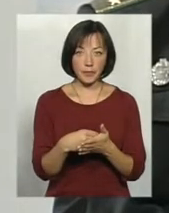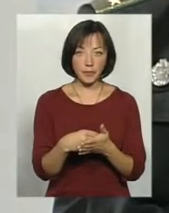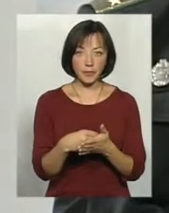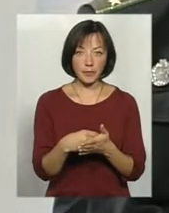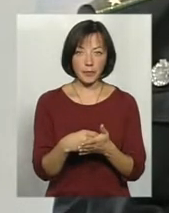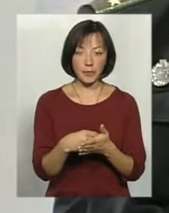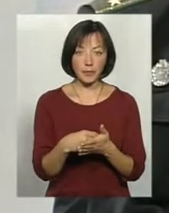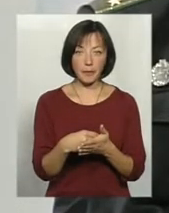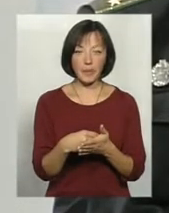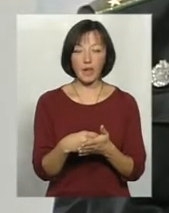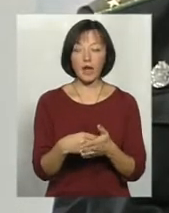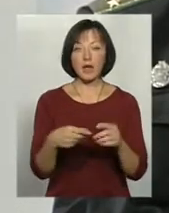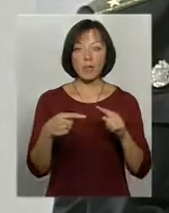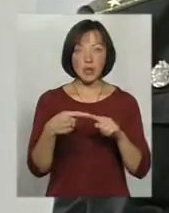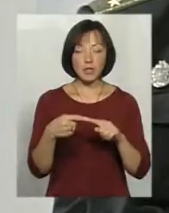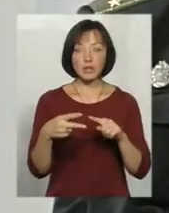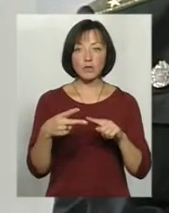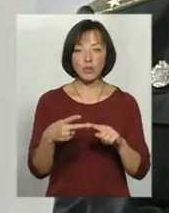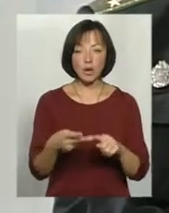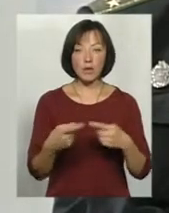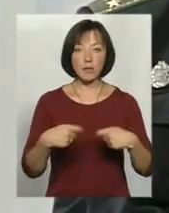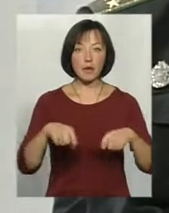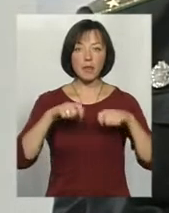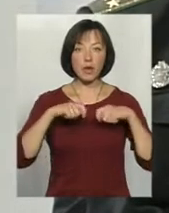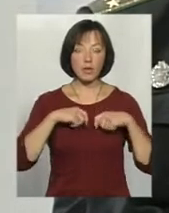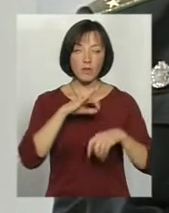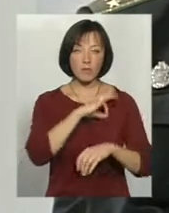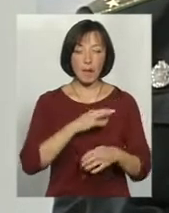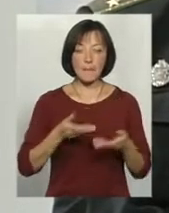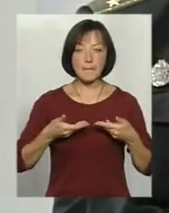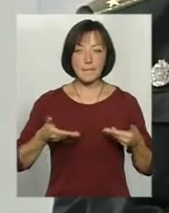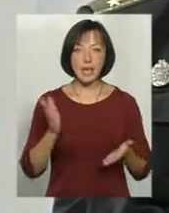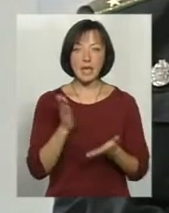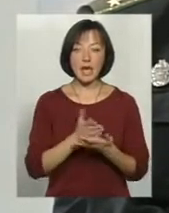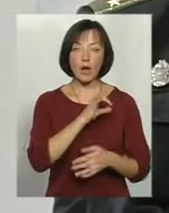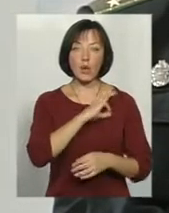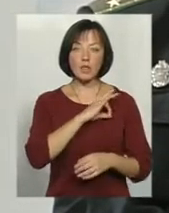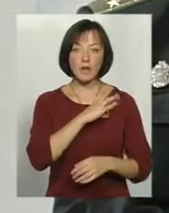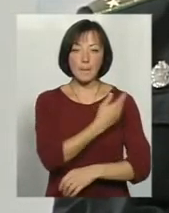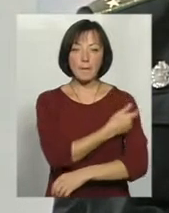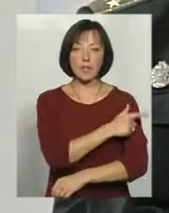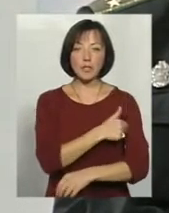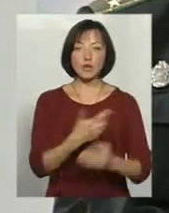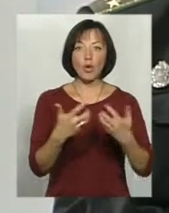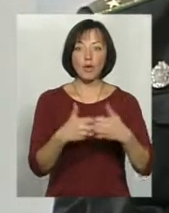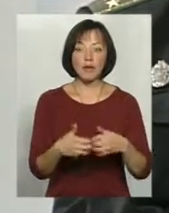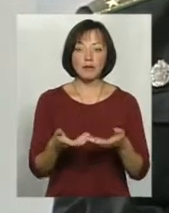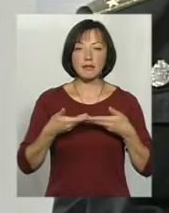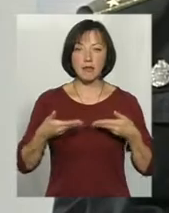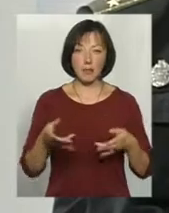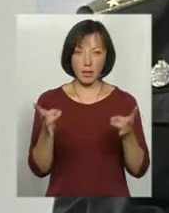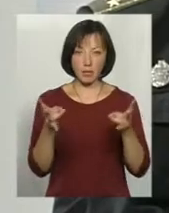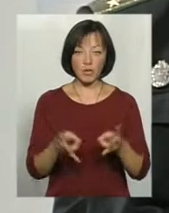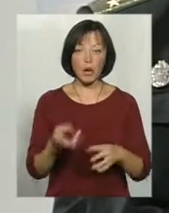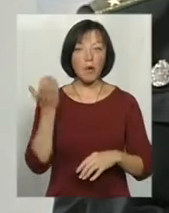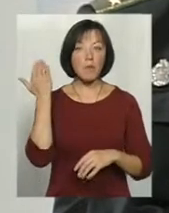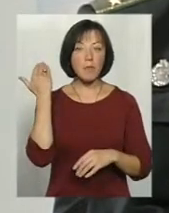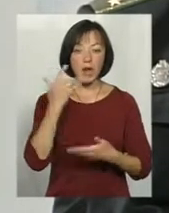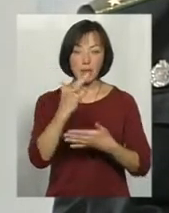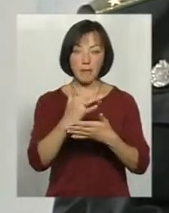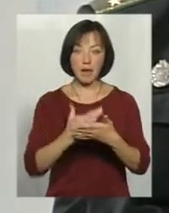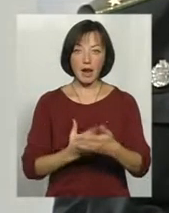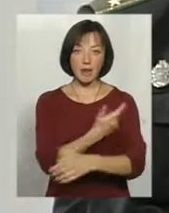знаходяться в місті, раз, і прийдуть нам в користування. І ми являємося користувачами того медичного обладнання, яке нам необхідно. Попередній перелік